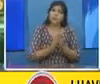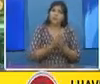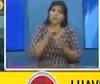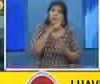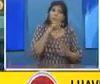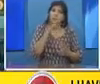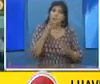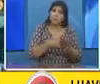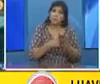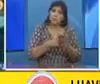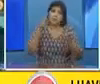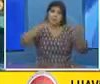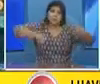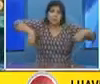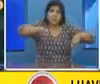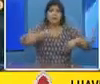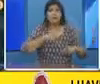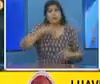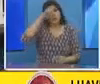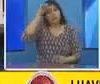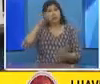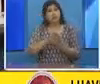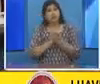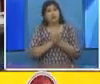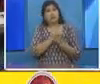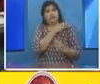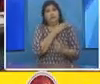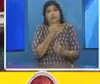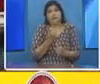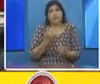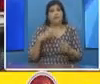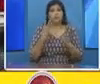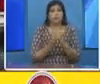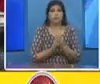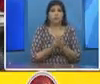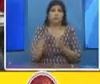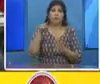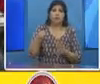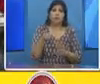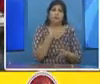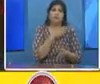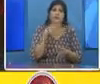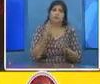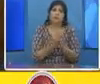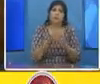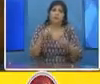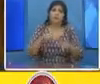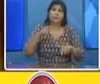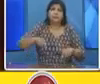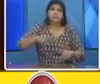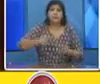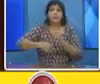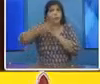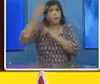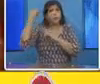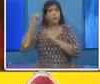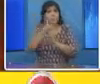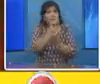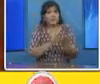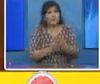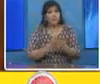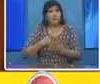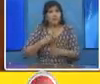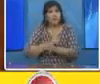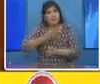130 करोड़ देशवासियों की शक्ति पर है, आप सब पर है, इस देश की महान परंपरा पर